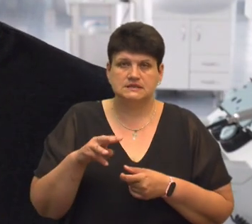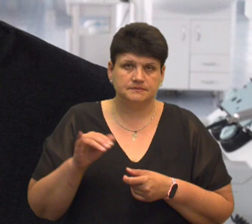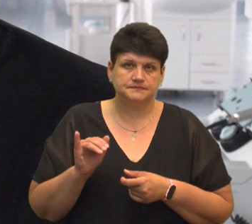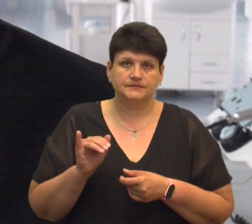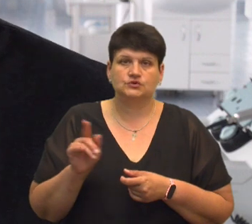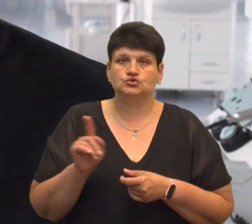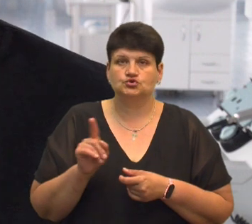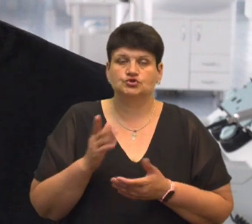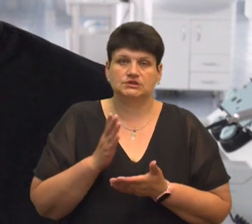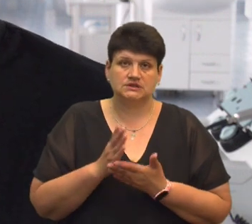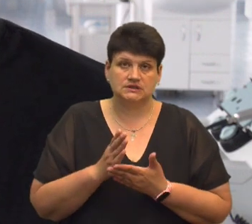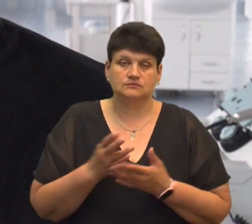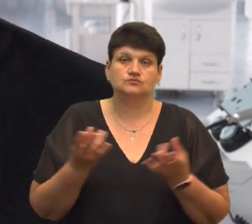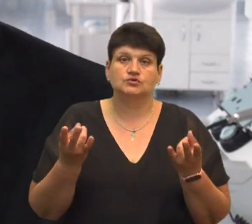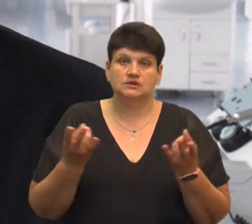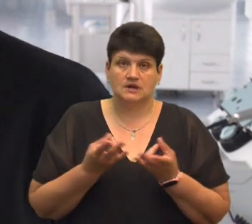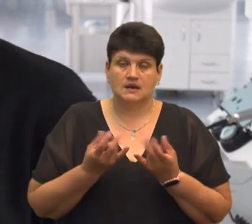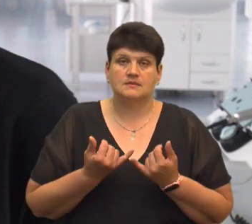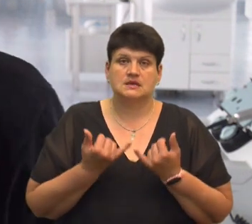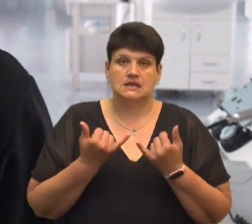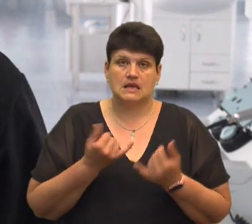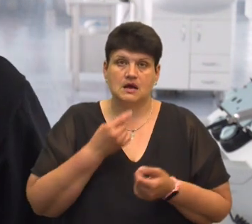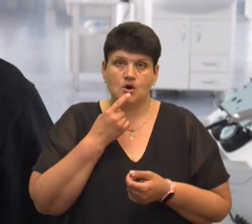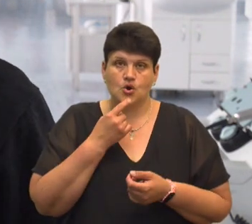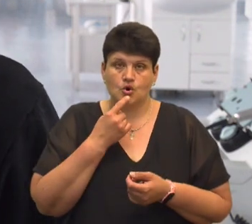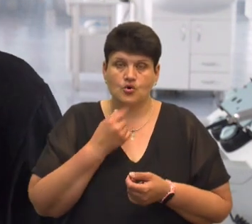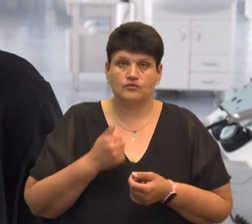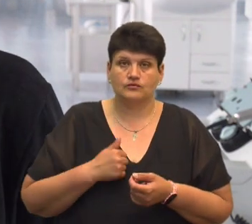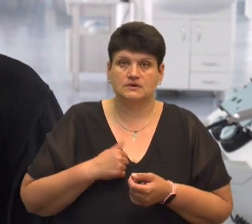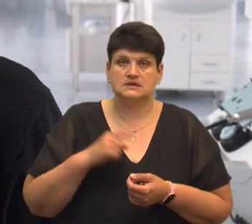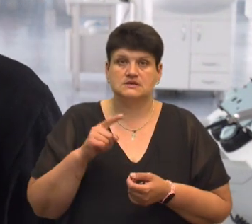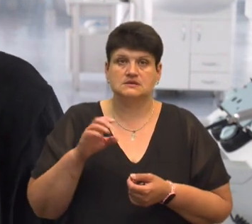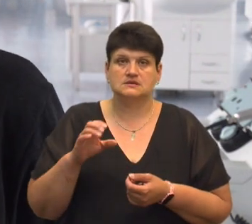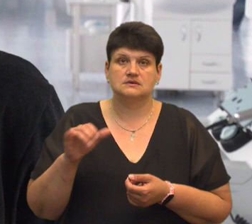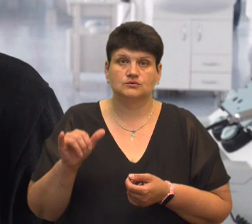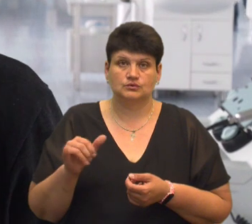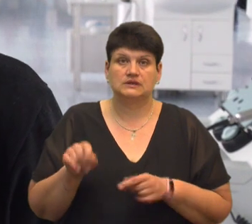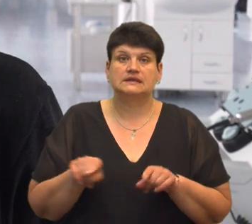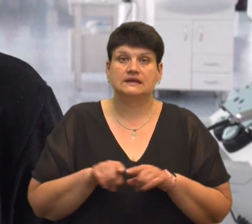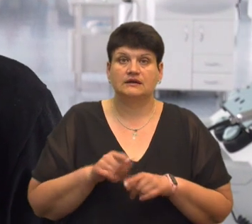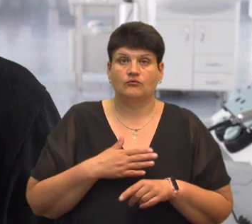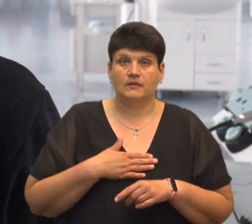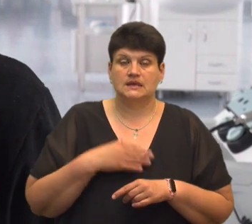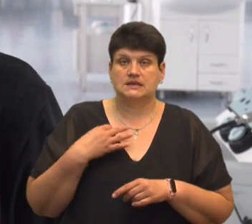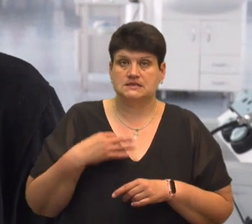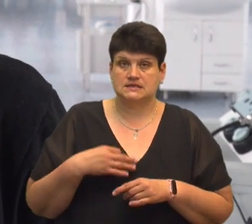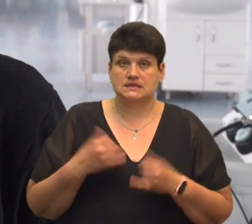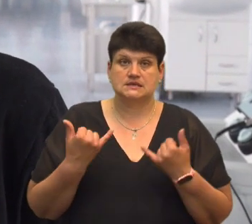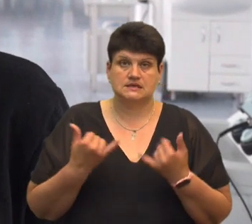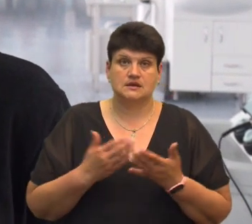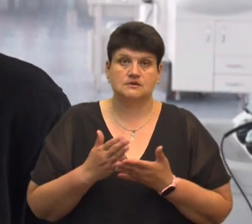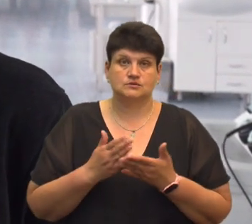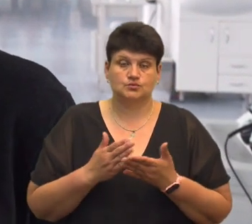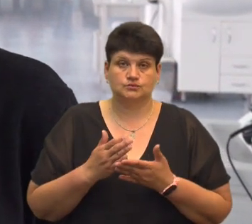інформації, що є нагальна потреба для крові для воїнів ЗСУ. Так як в мене син зараз служить в